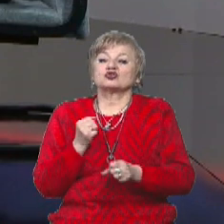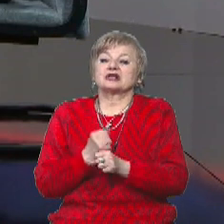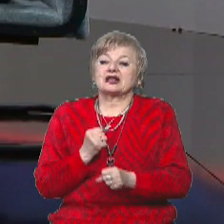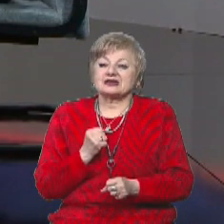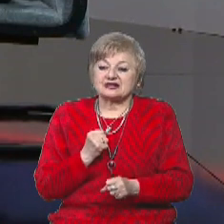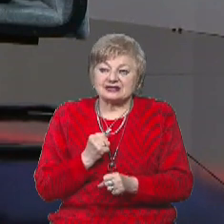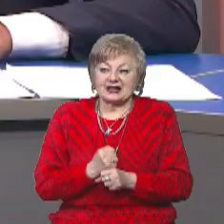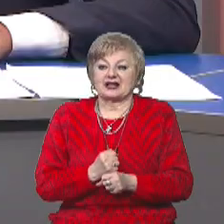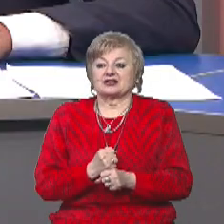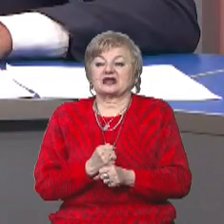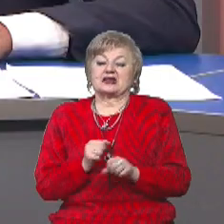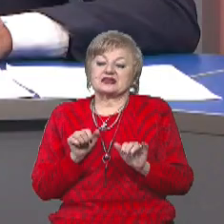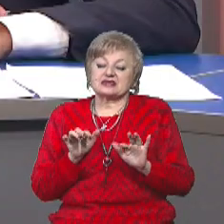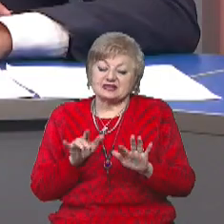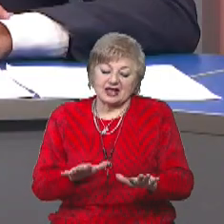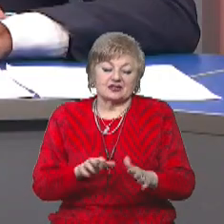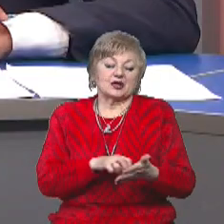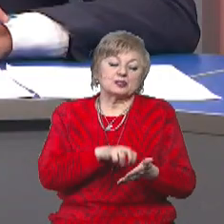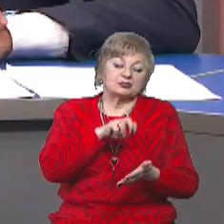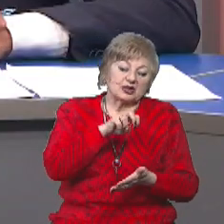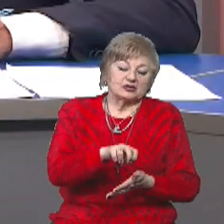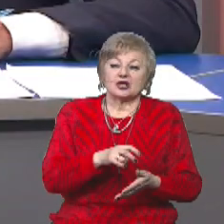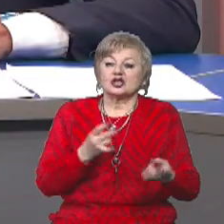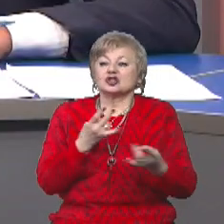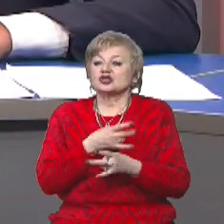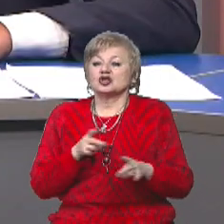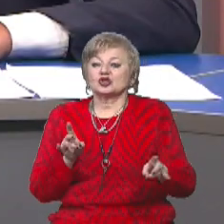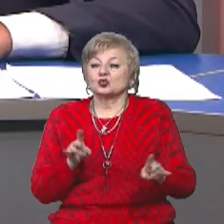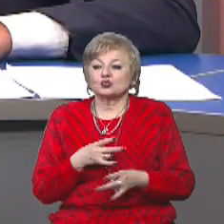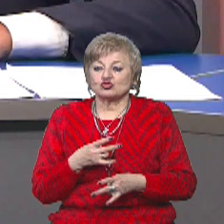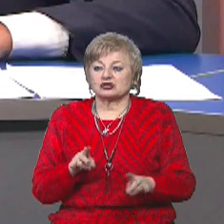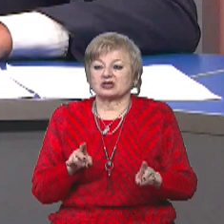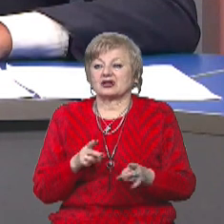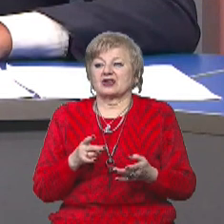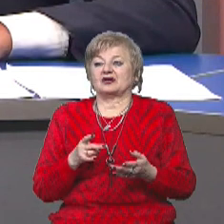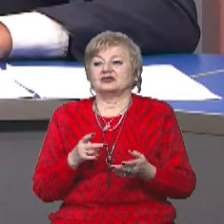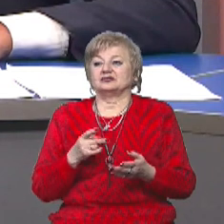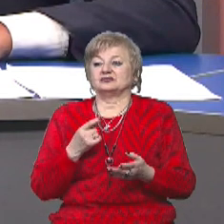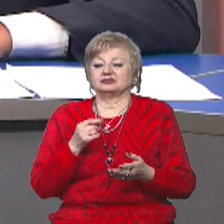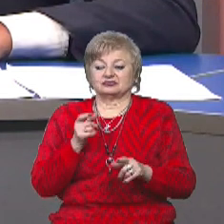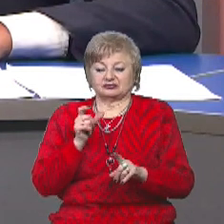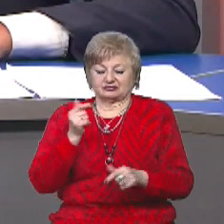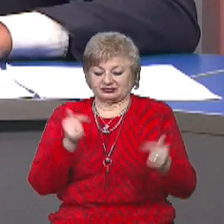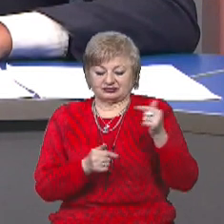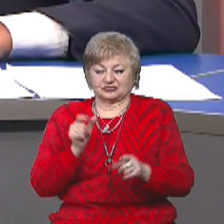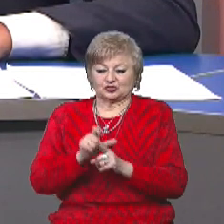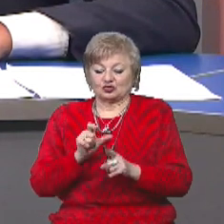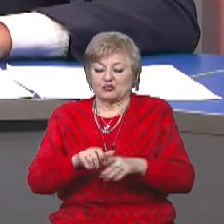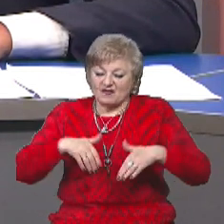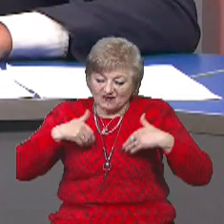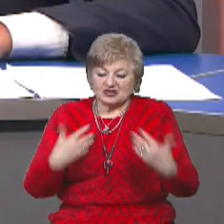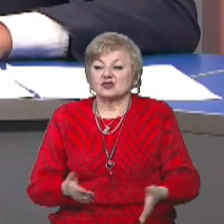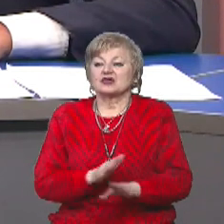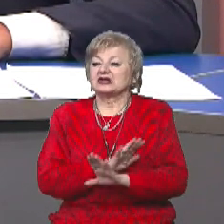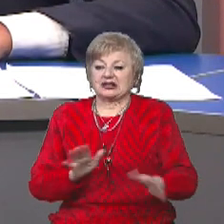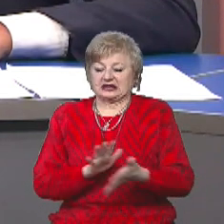ну, діло, звернення. Не треба хулити, не треба брудними словами висловлюватися. Навіть в